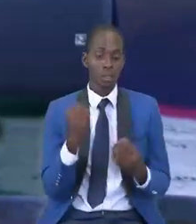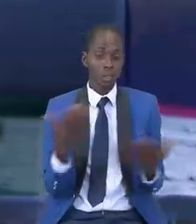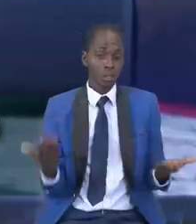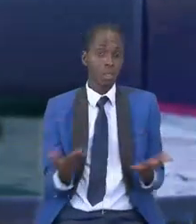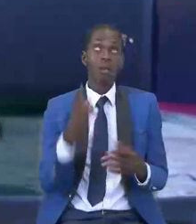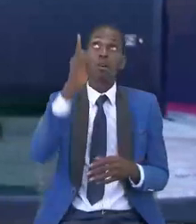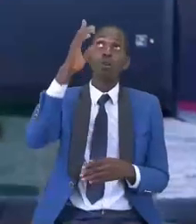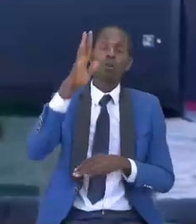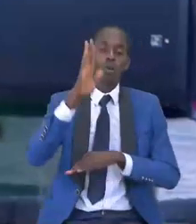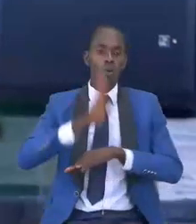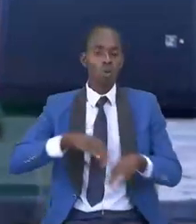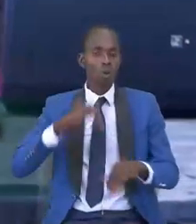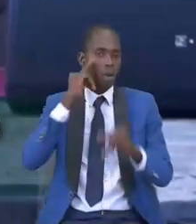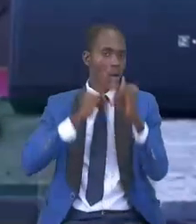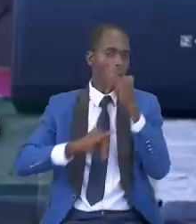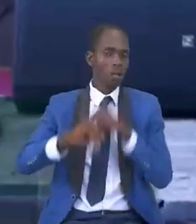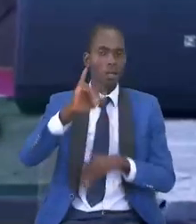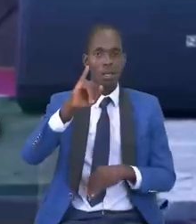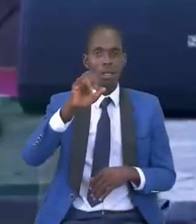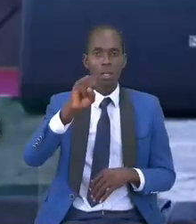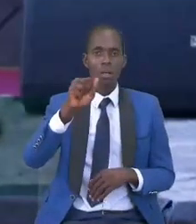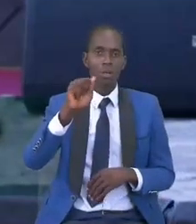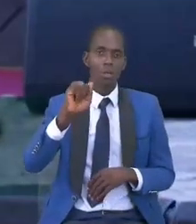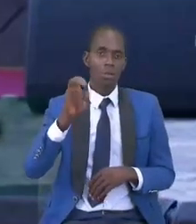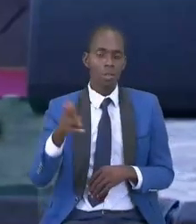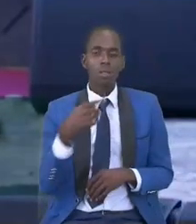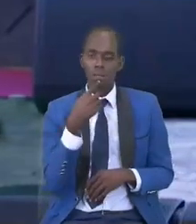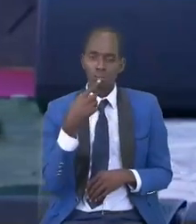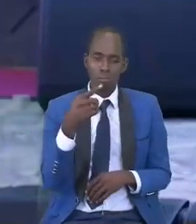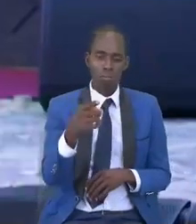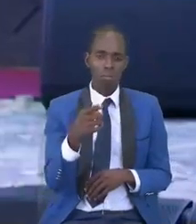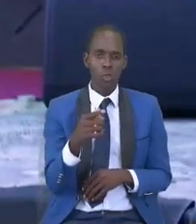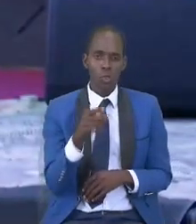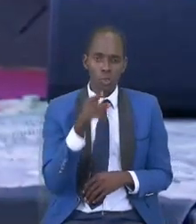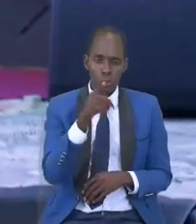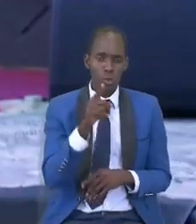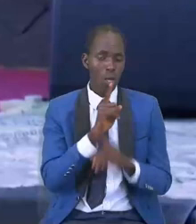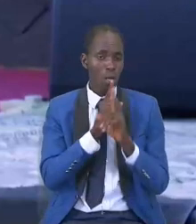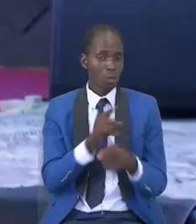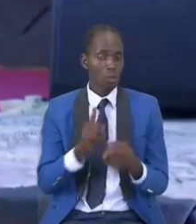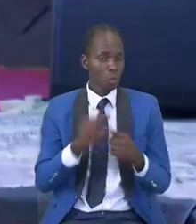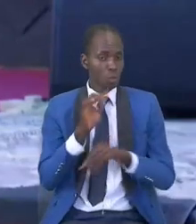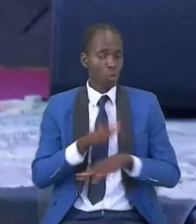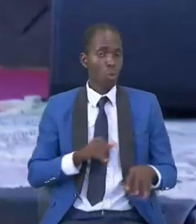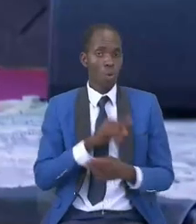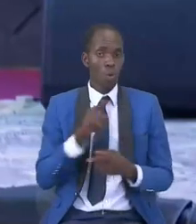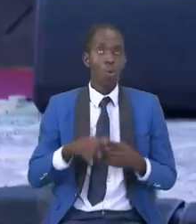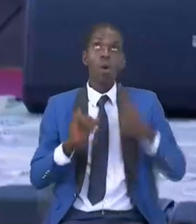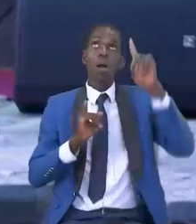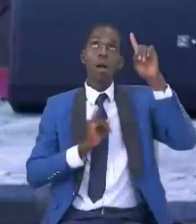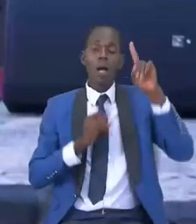ses péchés. Dieu a appelé Ésaïe et il a dit à Ésaïe, il y a dit, tu as répondu à